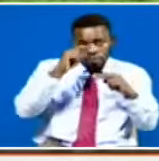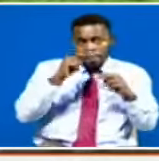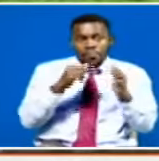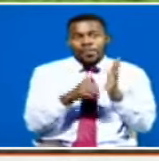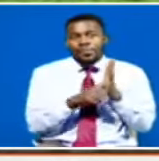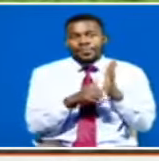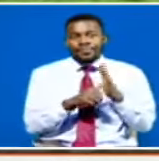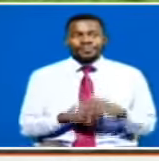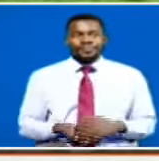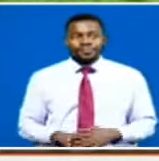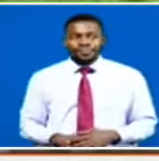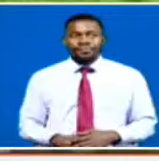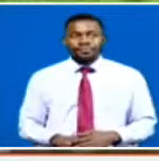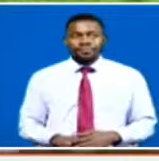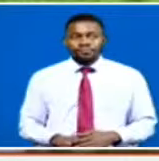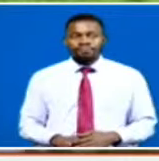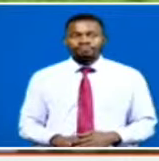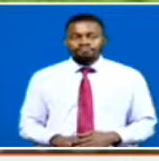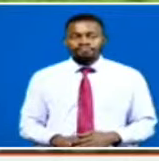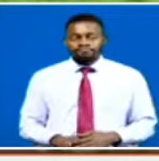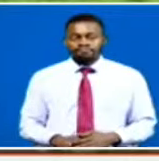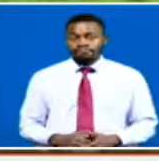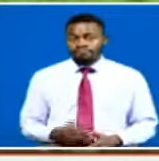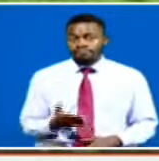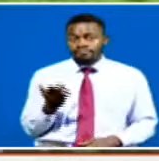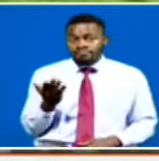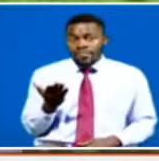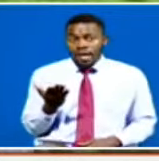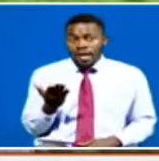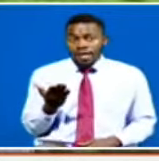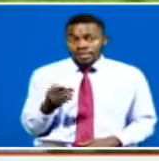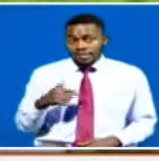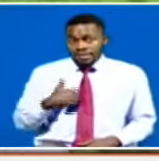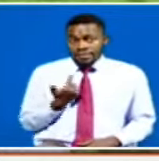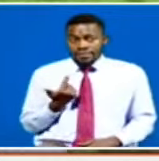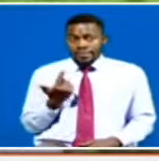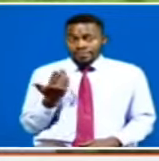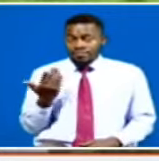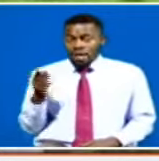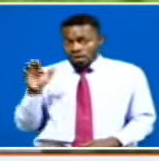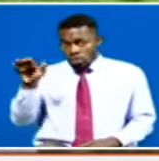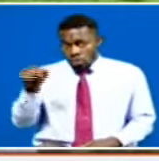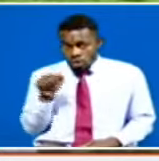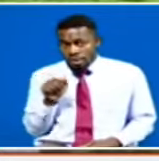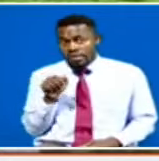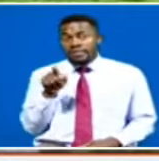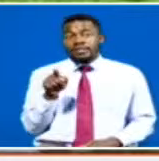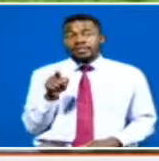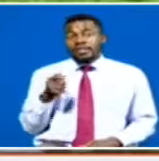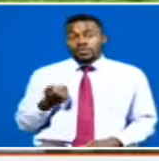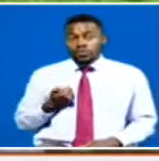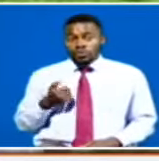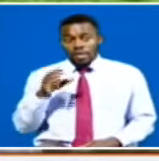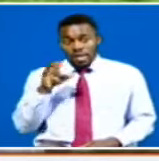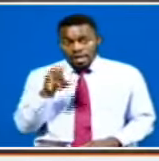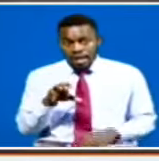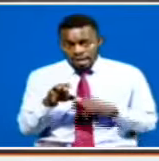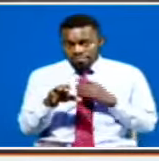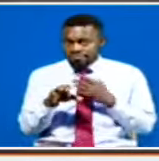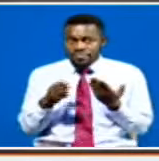head teacher naye akukataa, akaniambia nipeleke mtoto. Nikapeleka mtoto, tukaongea na yeye na akaambiwa aendelee na masomo